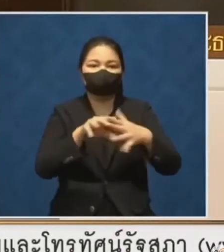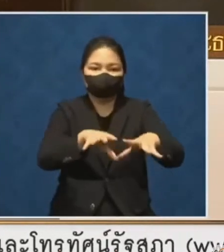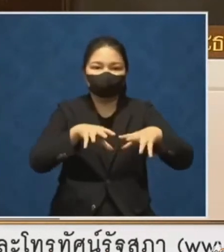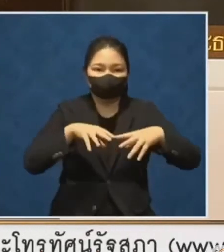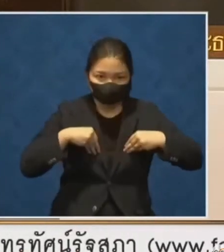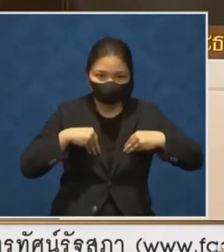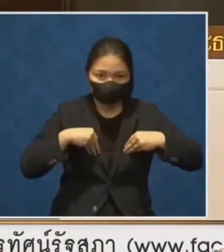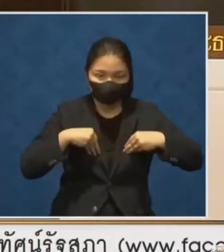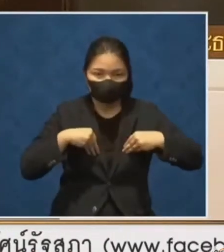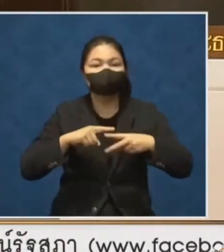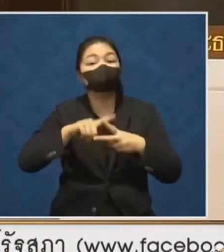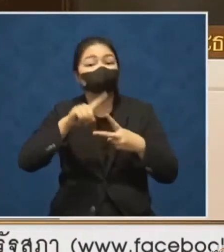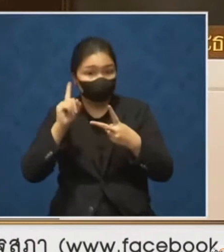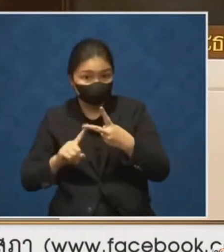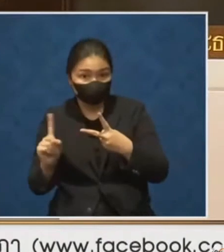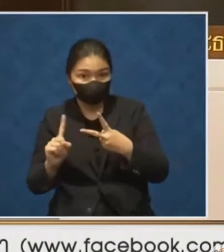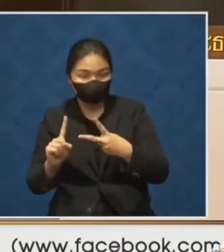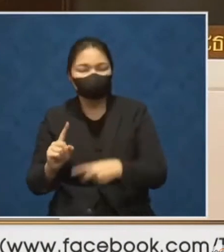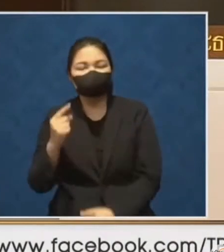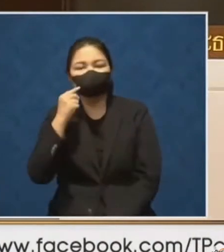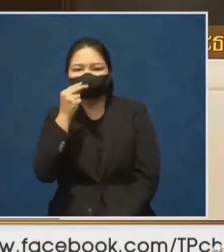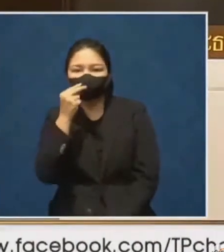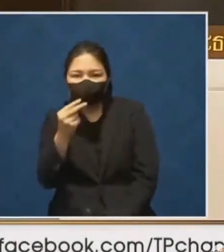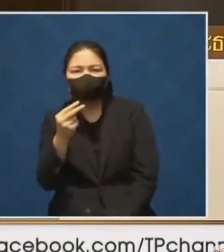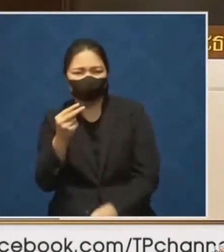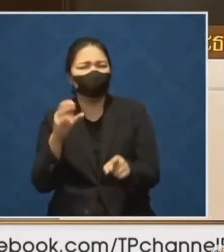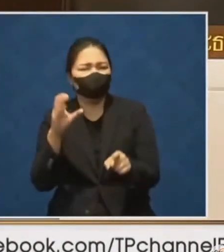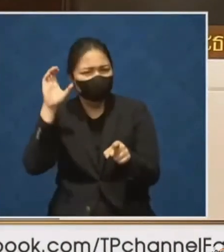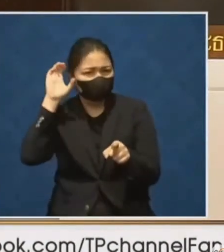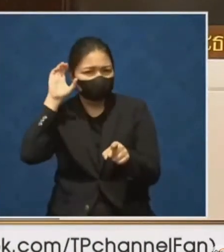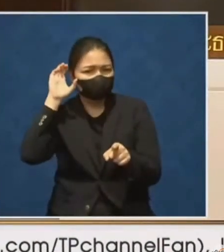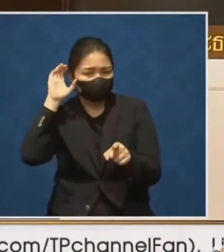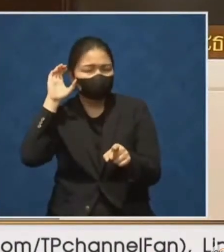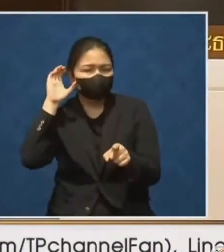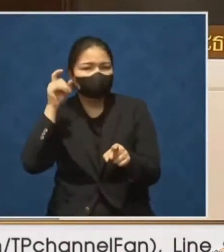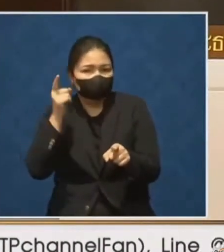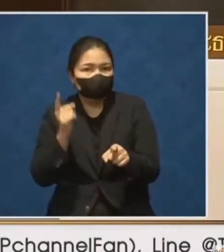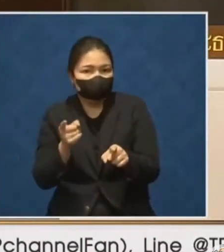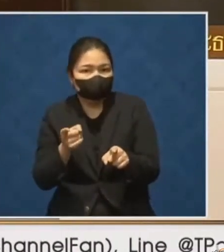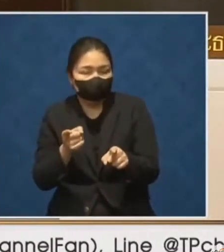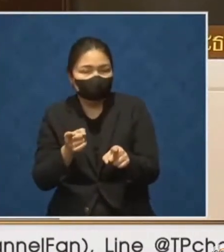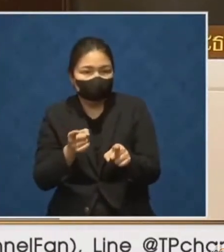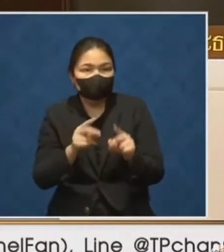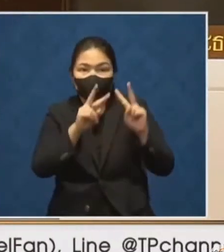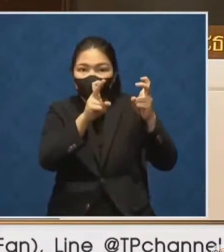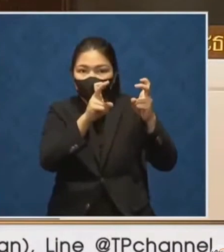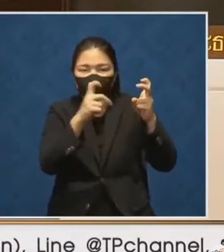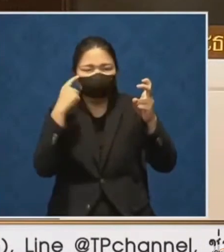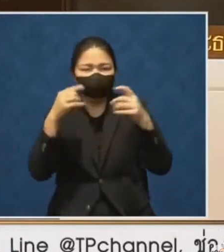ติเนี่ยนะครับทำมาแล้ว4ครั้งถ้าแบบไม่ลงมติเนี่ยทำมาแล้ว3ครั้งอ่ะย้อนไปดูแบบลงมติ